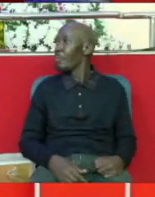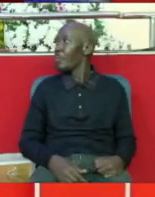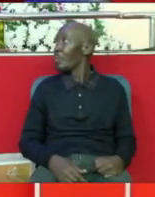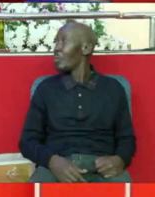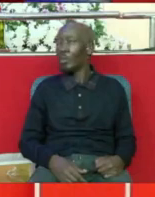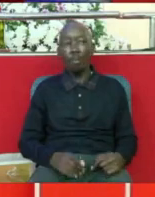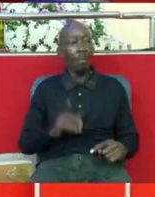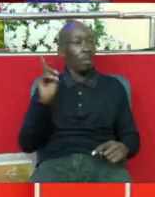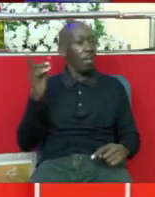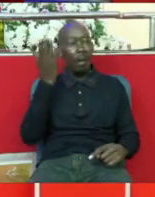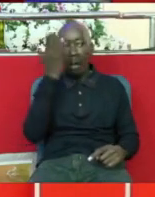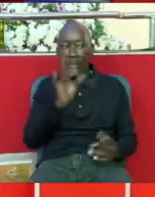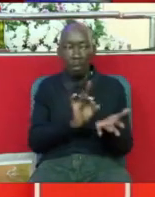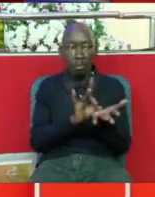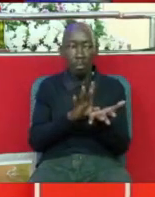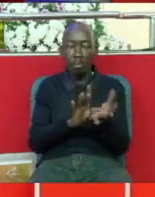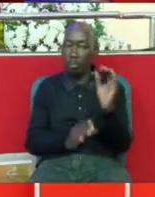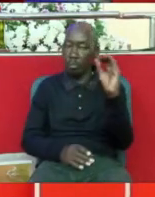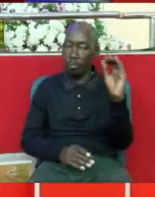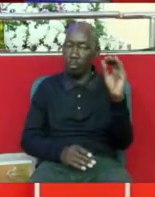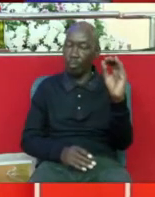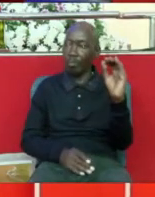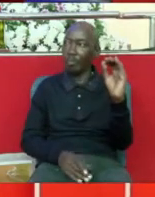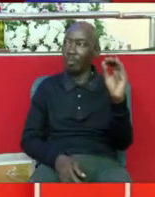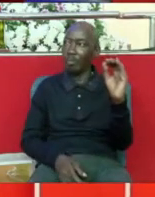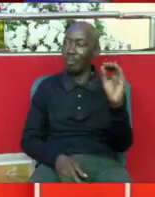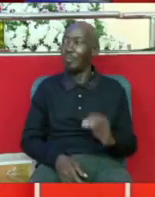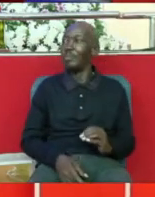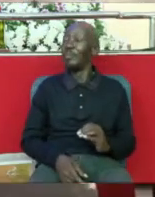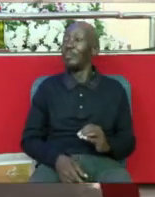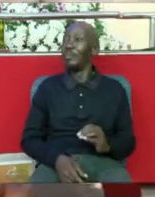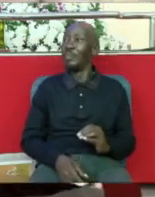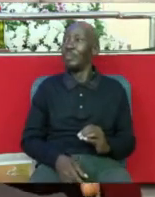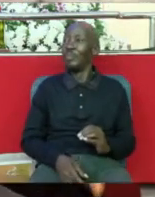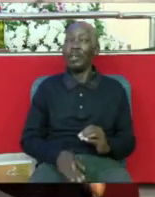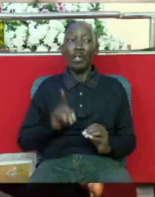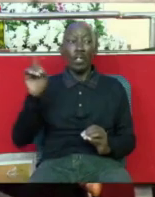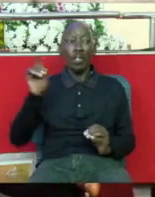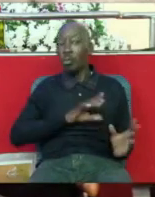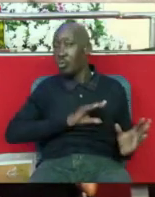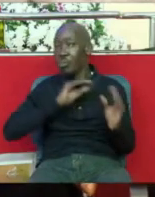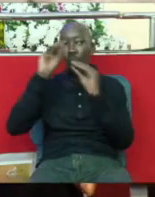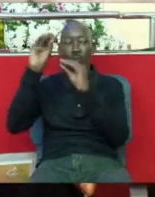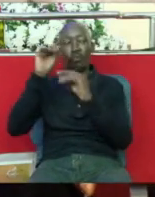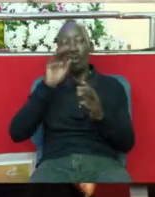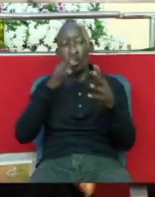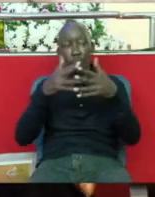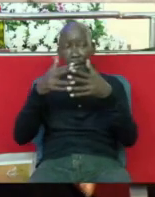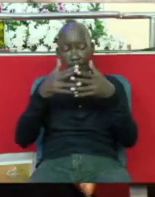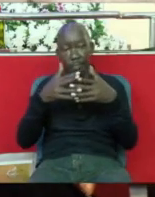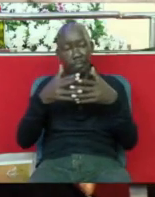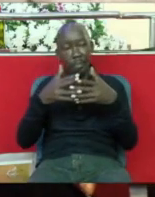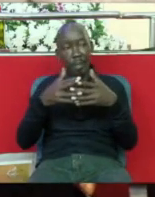So I'd never been fired. Na hiyo basi sikuwahi kufutwa kazi. So I go to the US. Hivyo basi nikaenda Marekani.